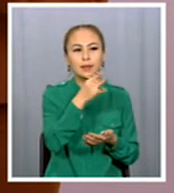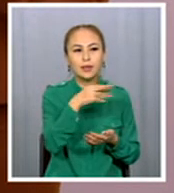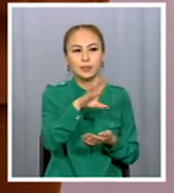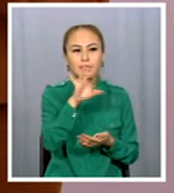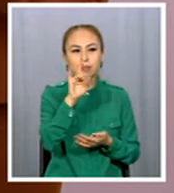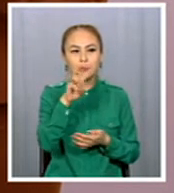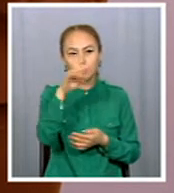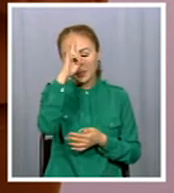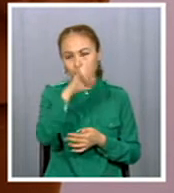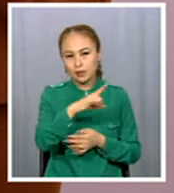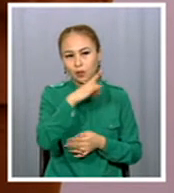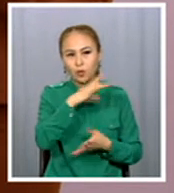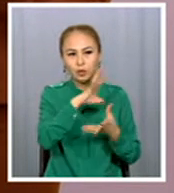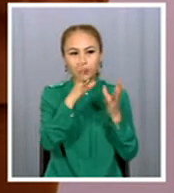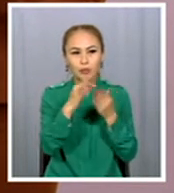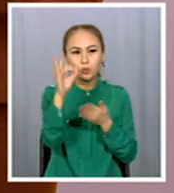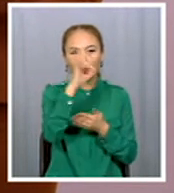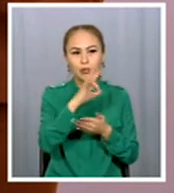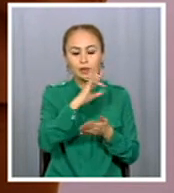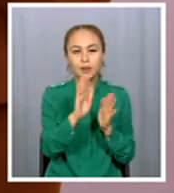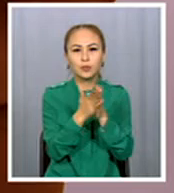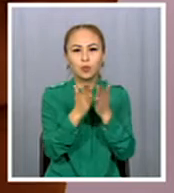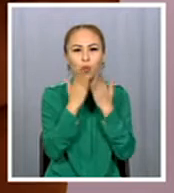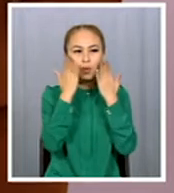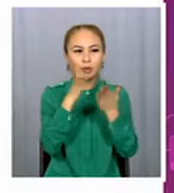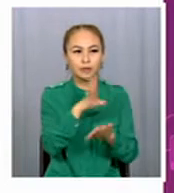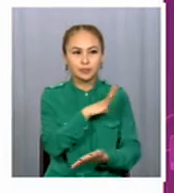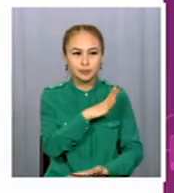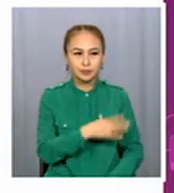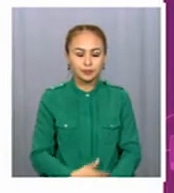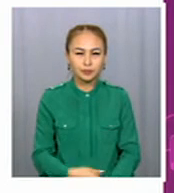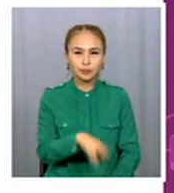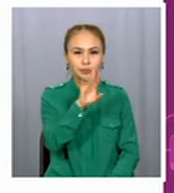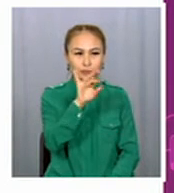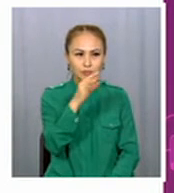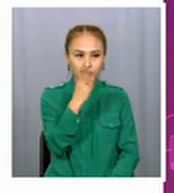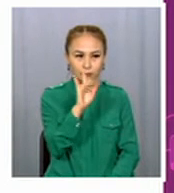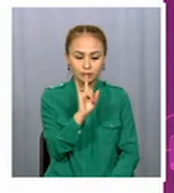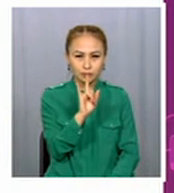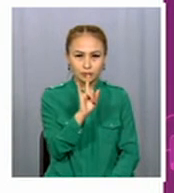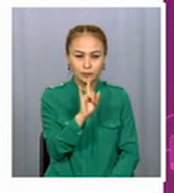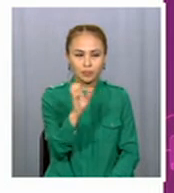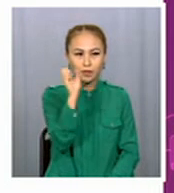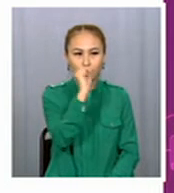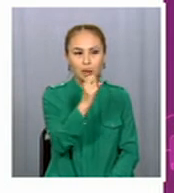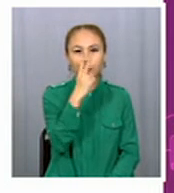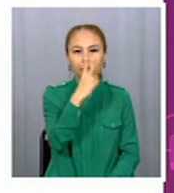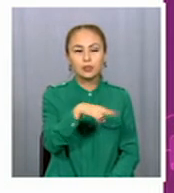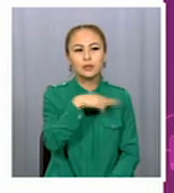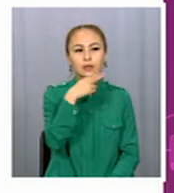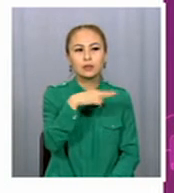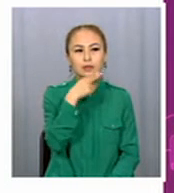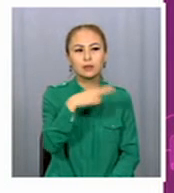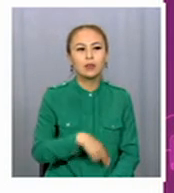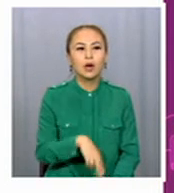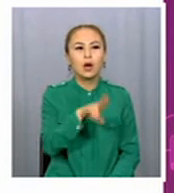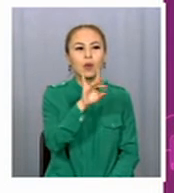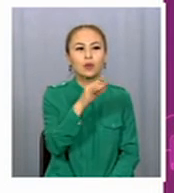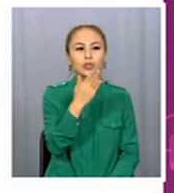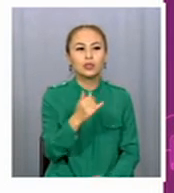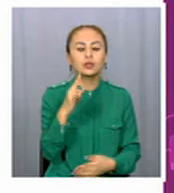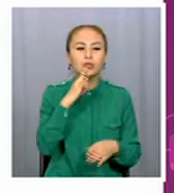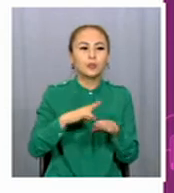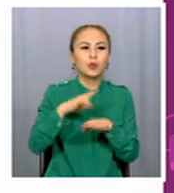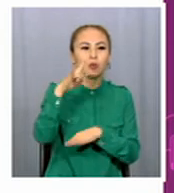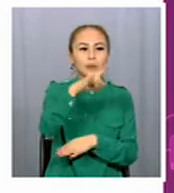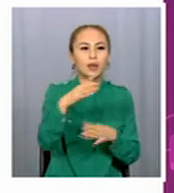Сырым Қазақстанның қорықтары туралы кітапты оқыды. А нұсқасына назар аударайық. Қорықшы тік